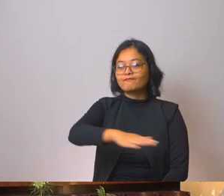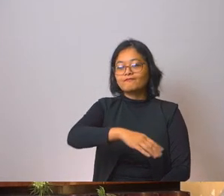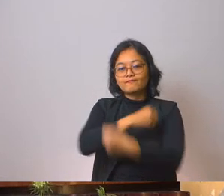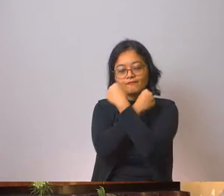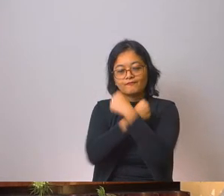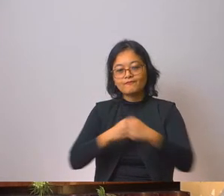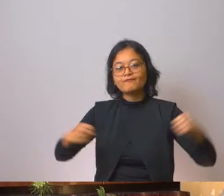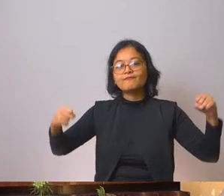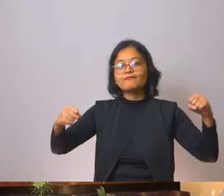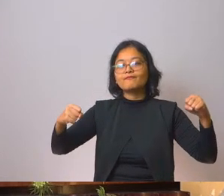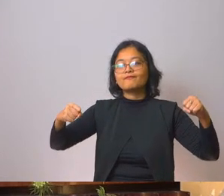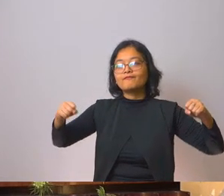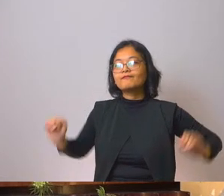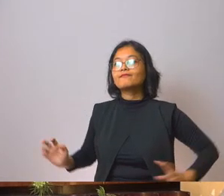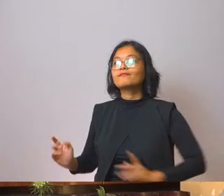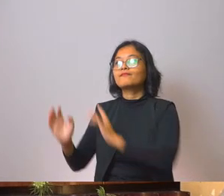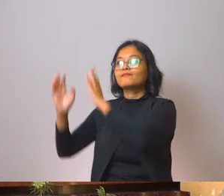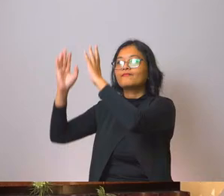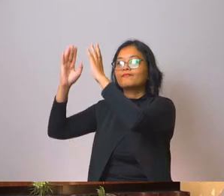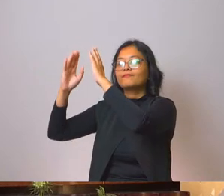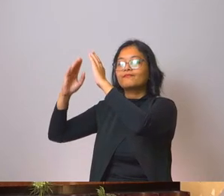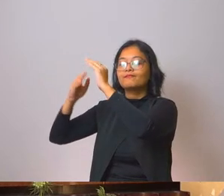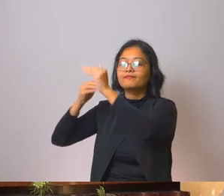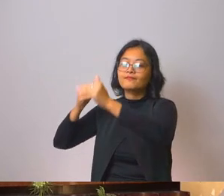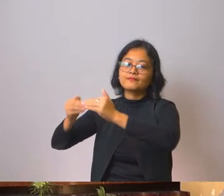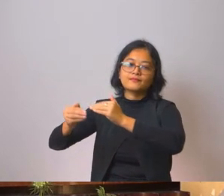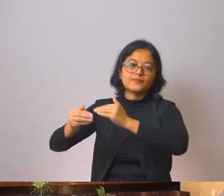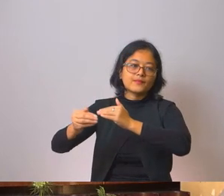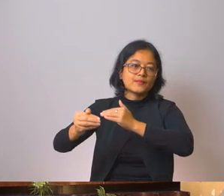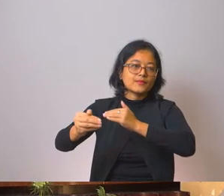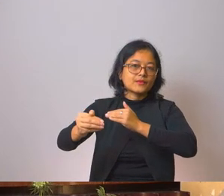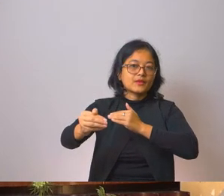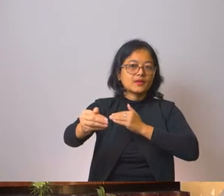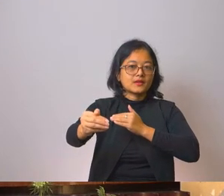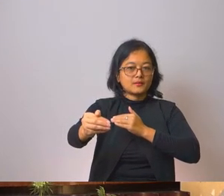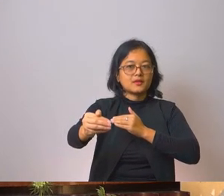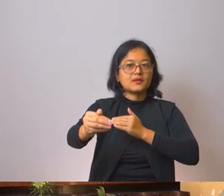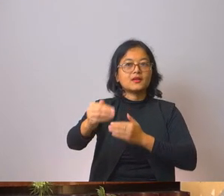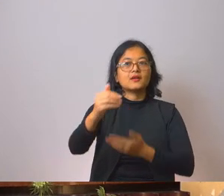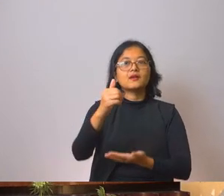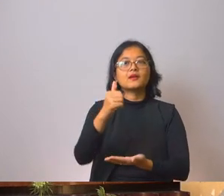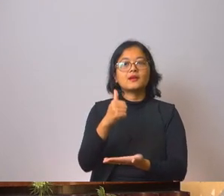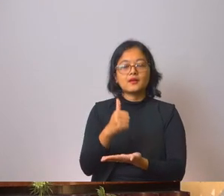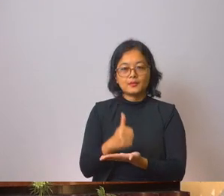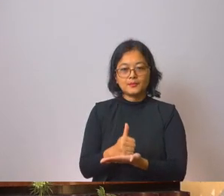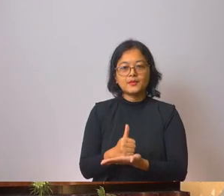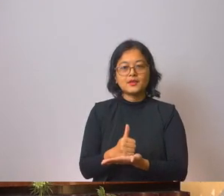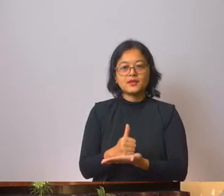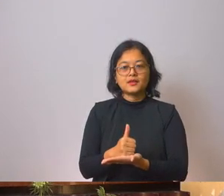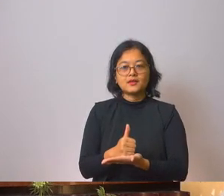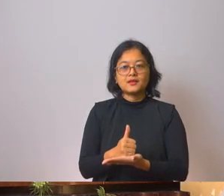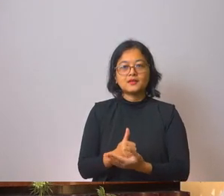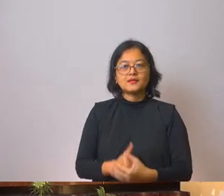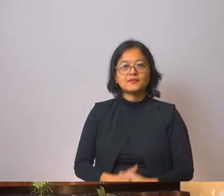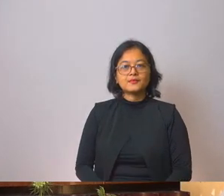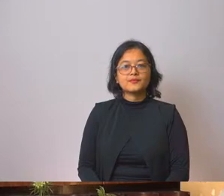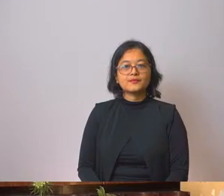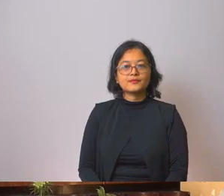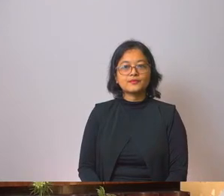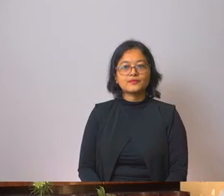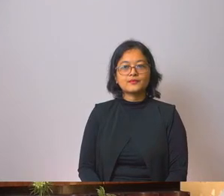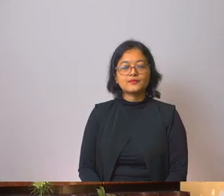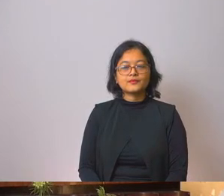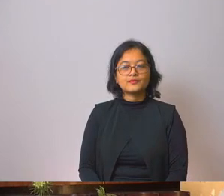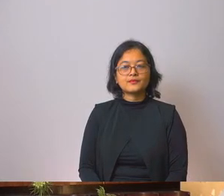dan kuasa dan kemuliaan sampai selama-lamanya. Amin.